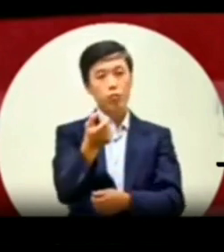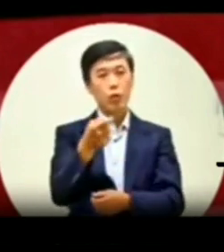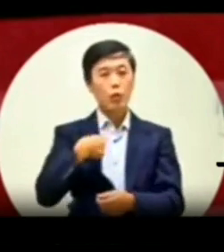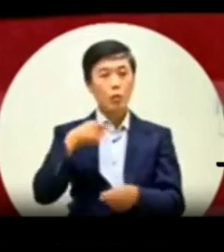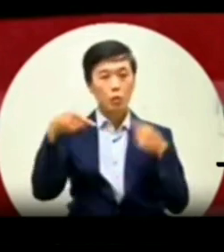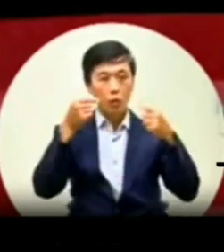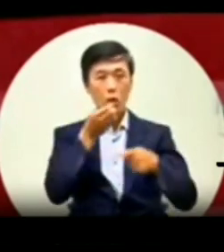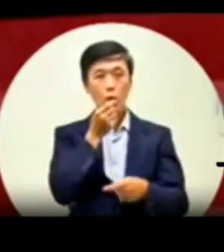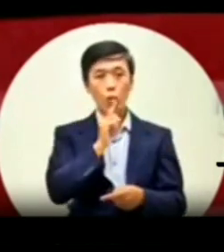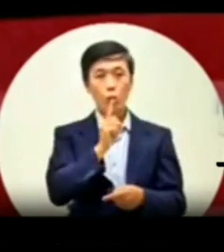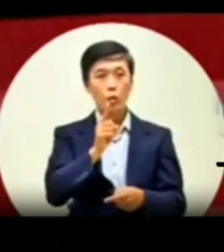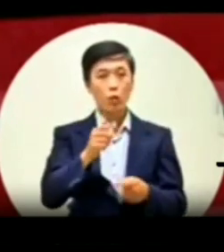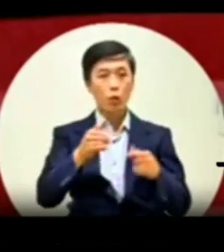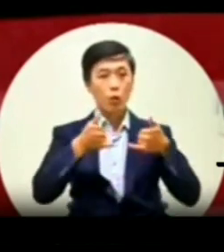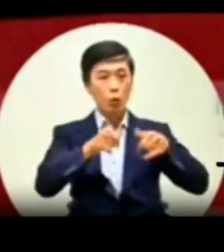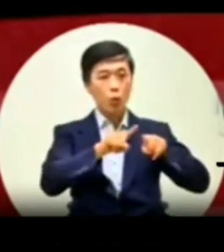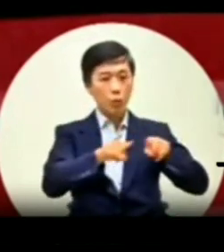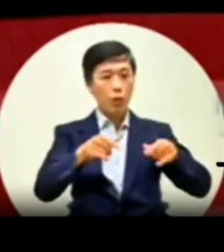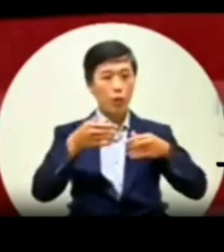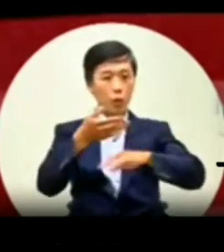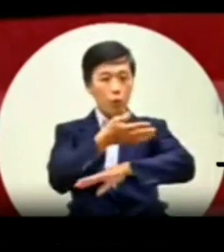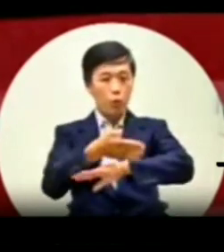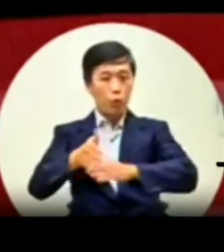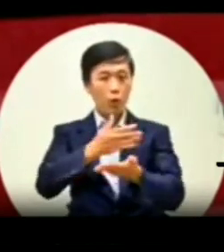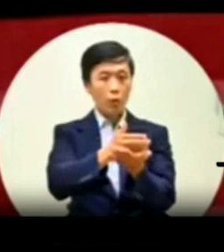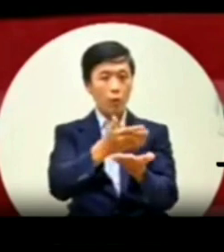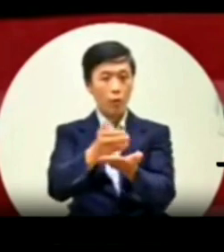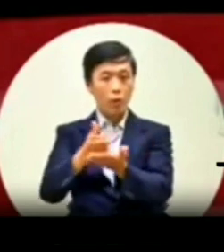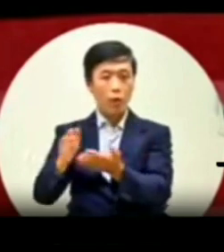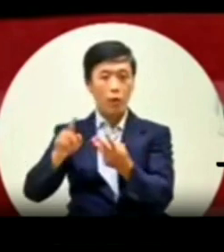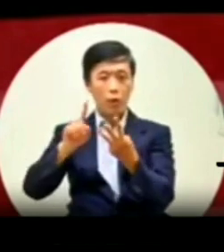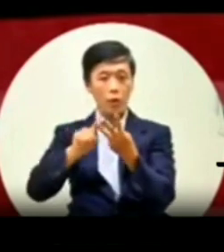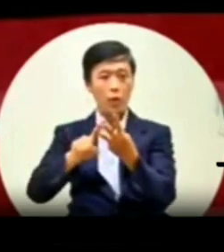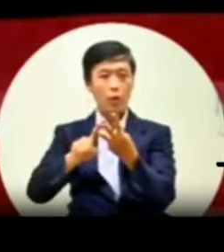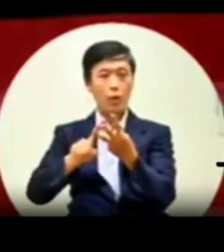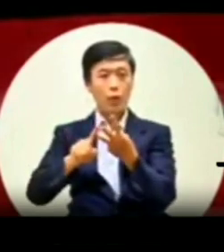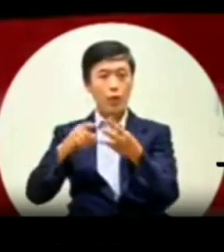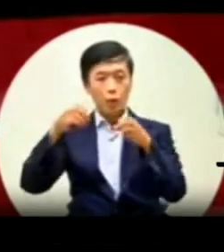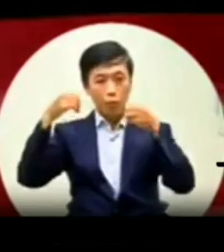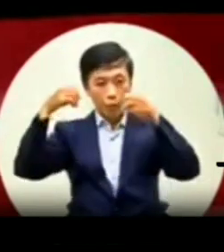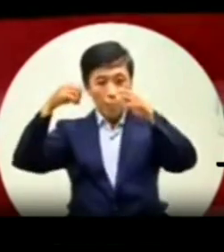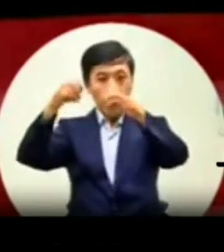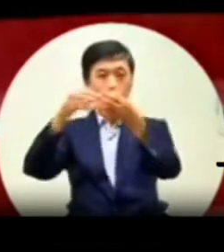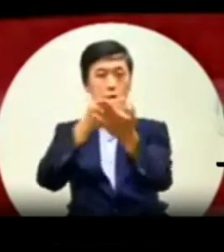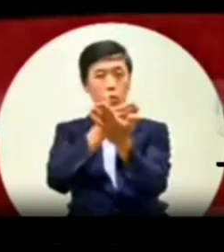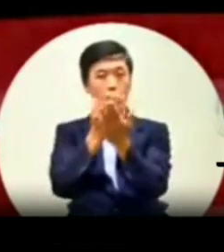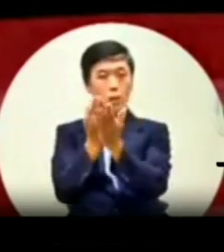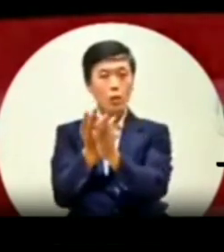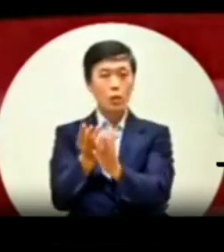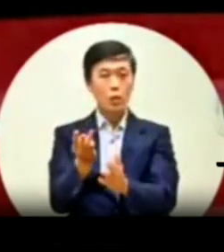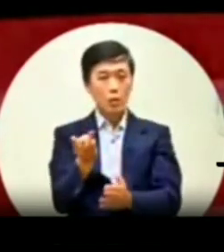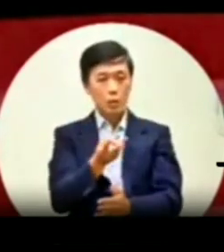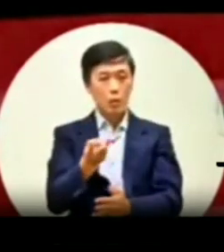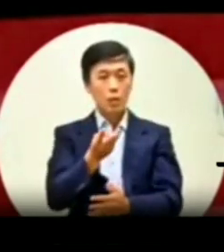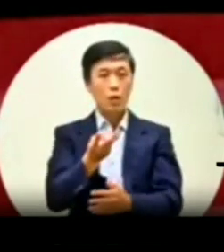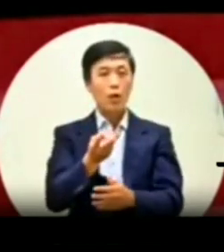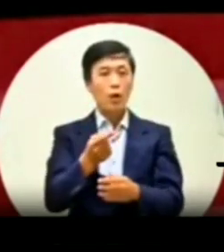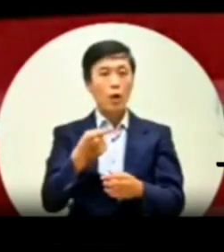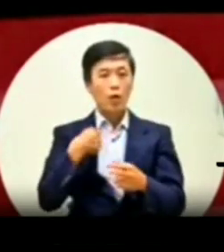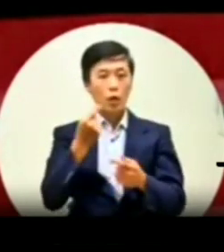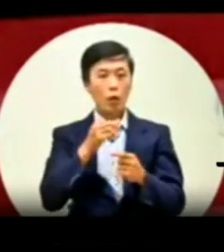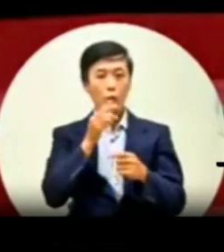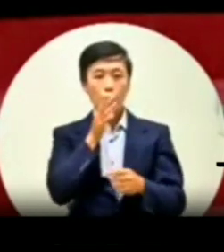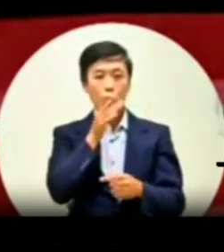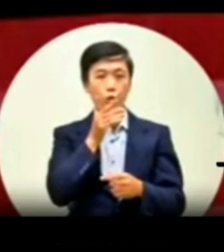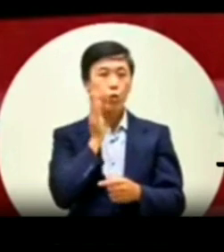讲的路平水沟清，路什么这个路灯亮，这些词讲的好像很顺，但